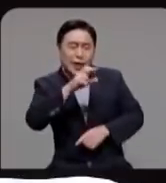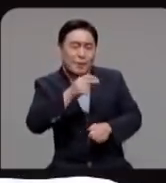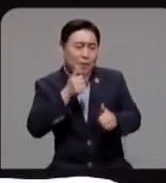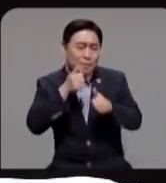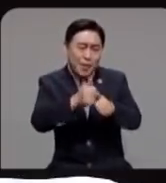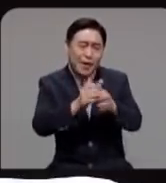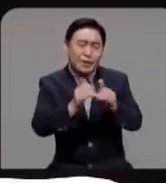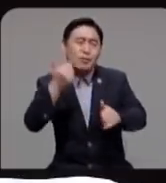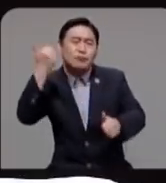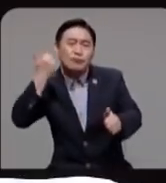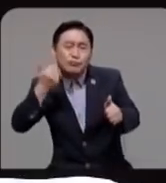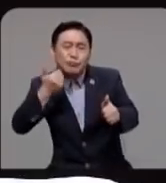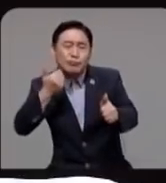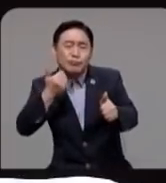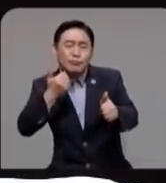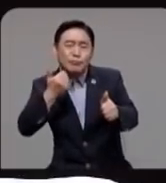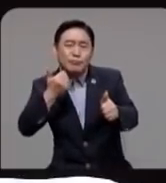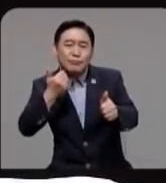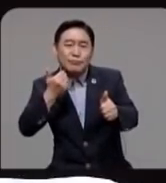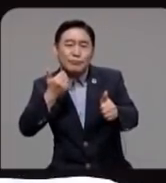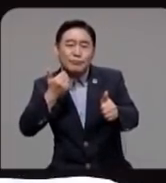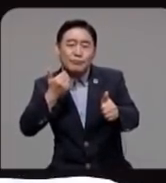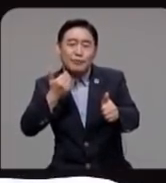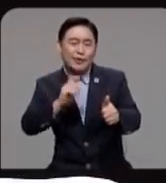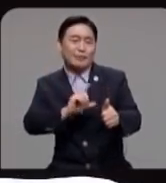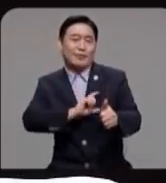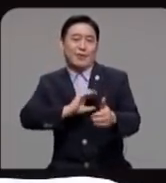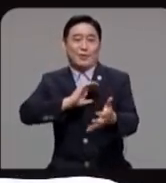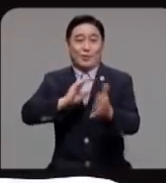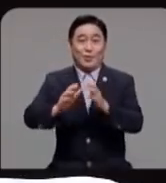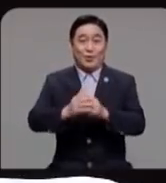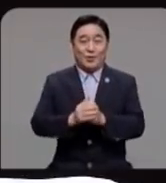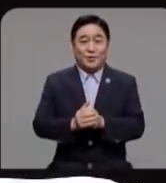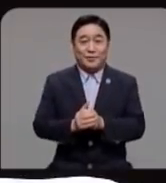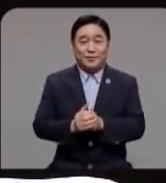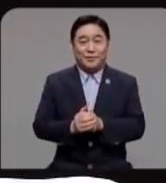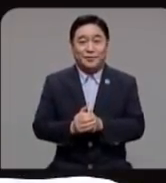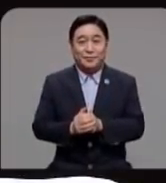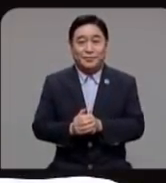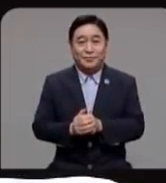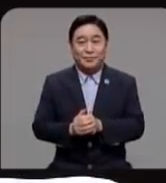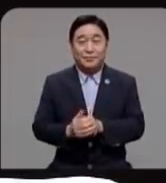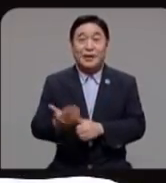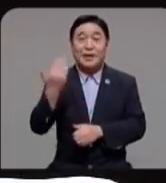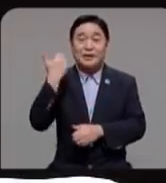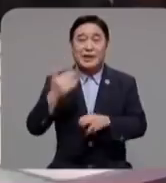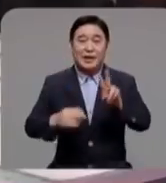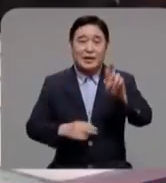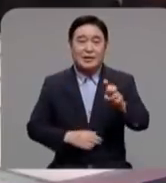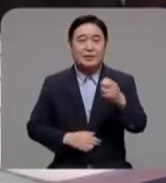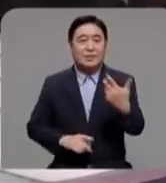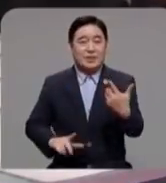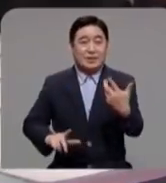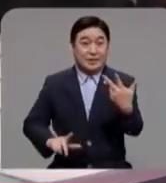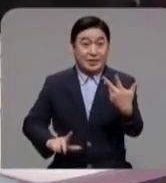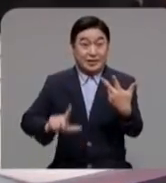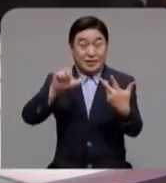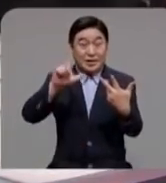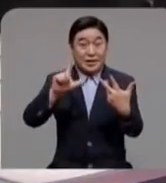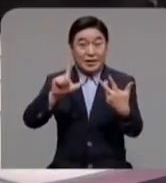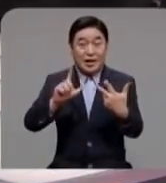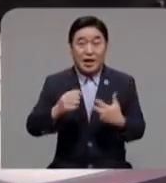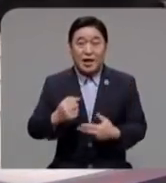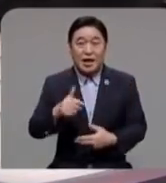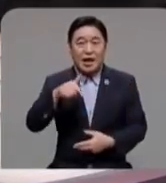있느냐. 이걸 가지고 이제 화두를 던져서 토론을 하도록 하겠습니다. 아, 우선 지난 27일 갤럽